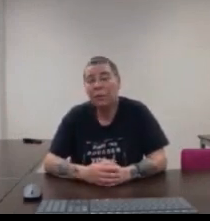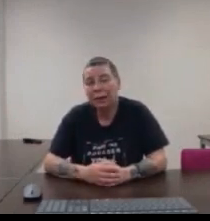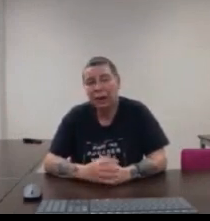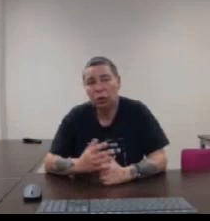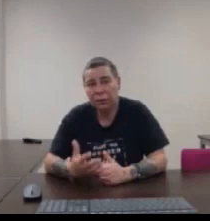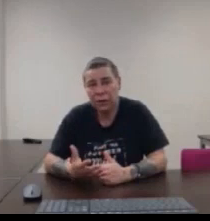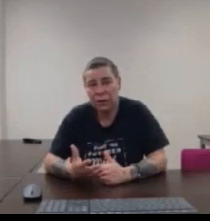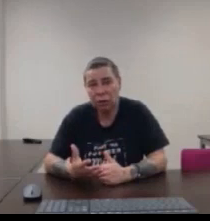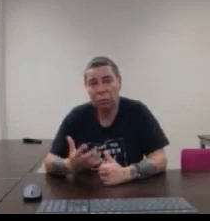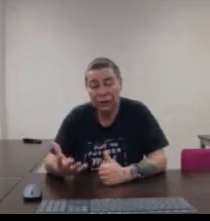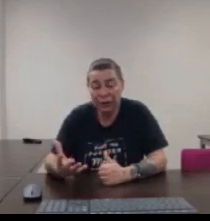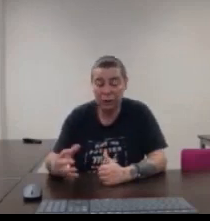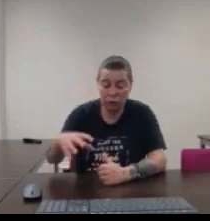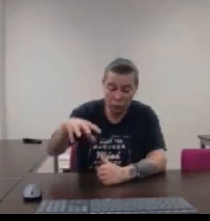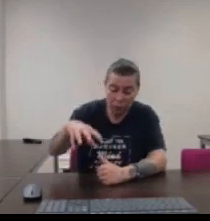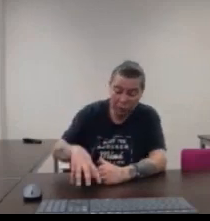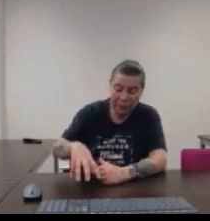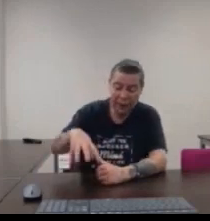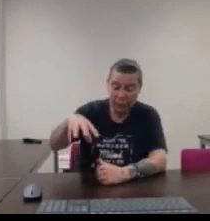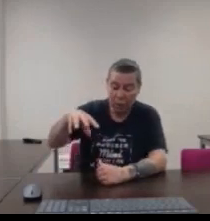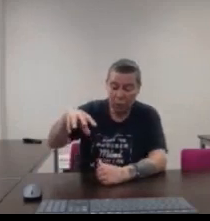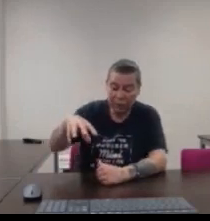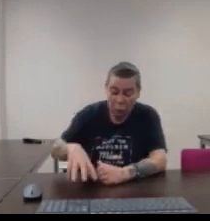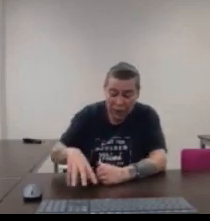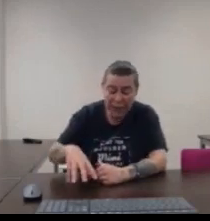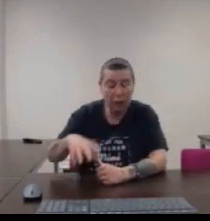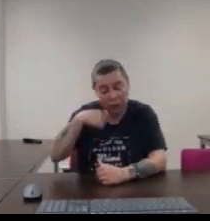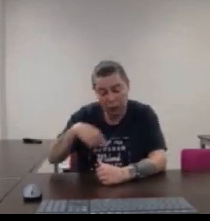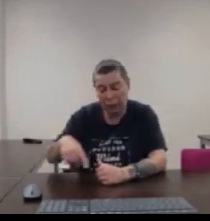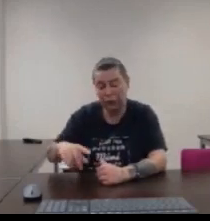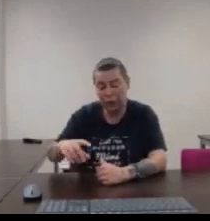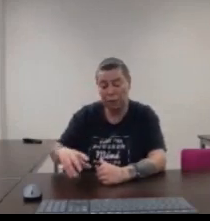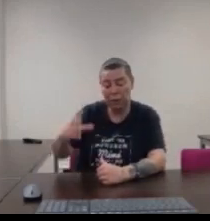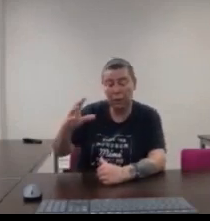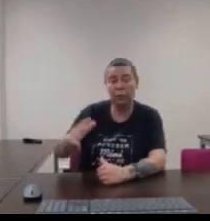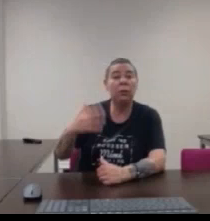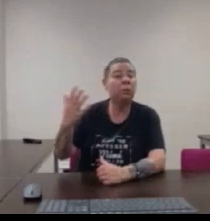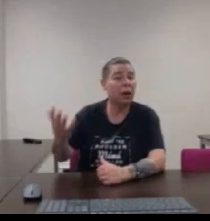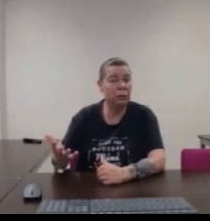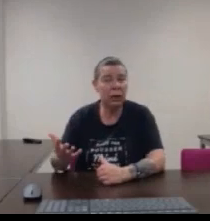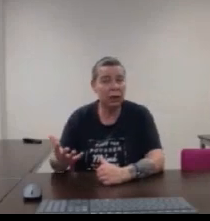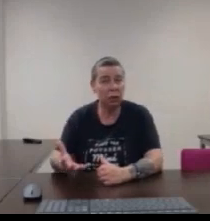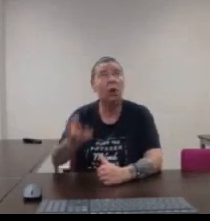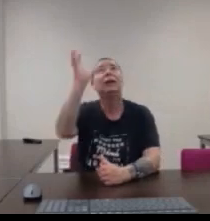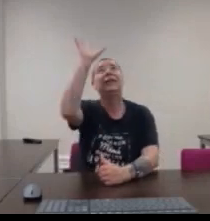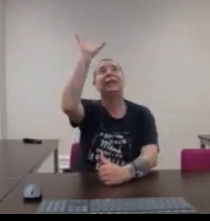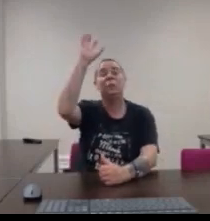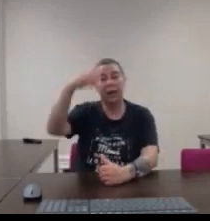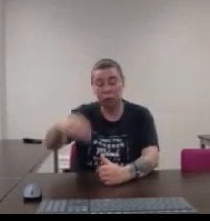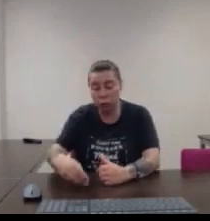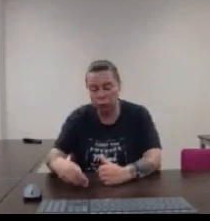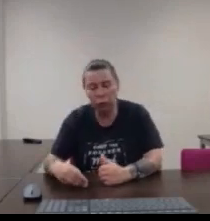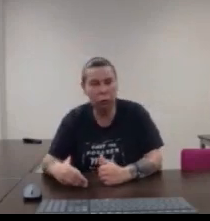travail plutôt mate et non réfléchissante pour éviter justement les reflets des luminaires, on l'évoquera tout à l'heure, mais il se peut que parmi vous, il y ait des gens qui aient